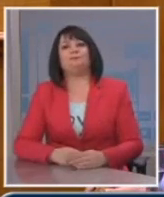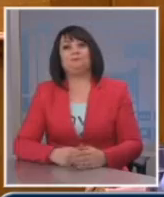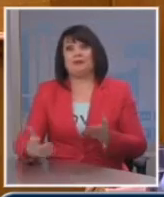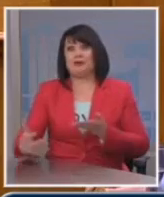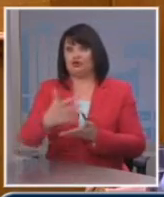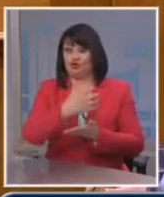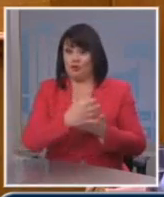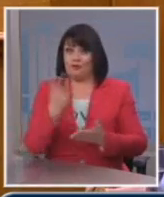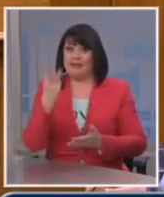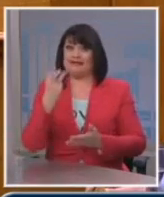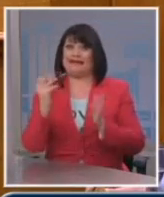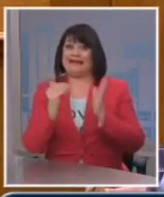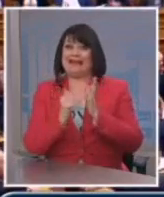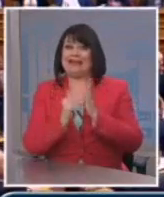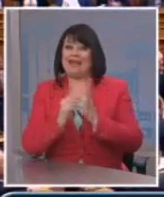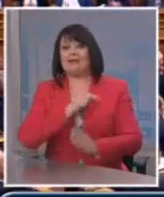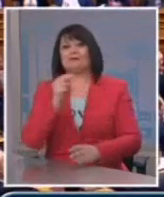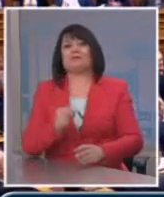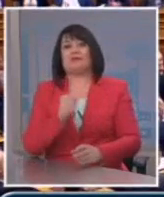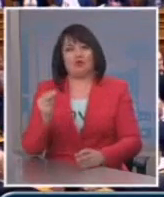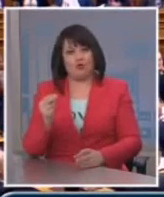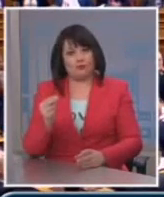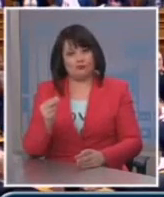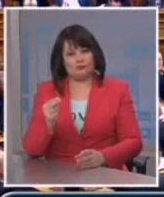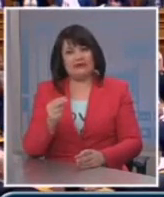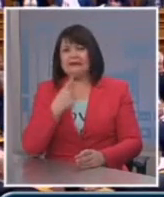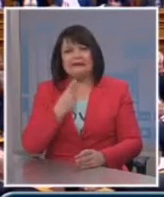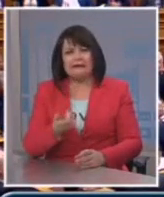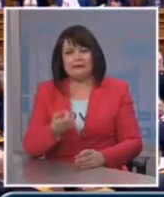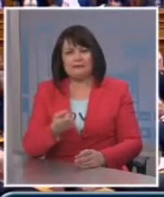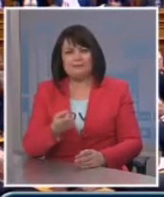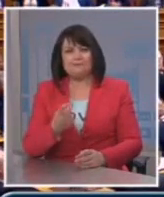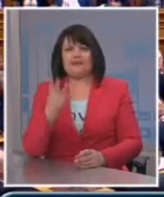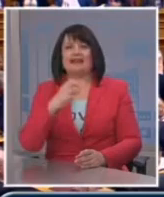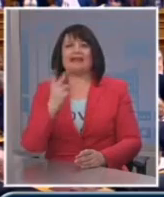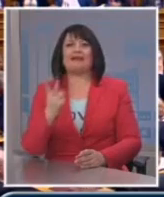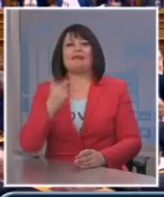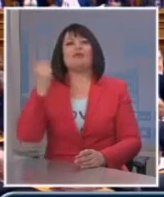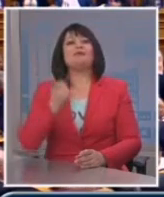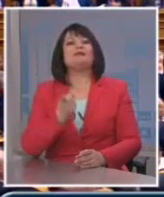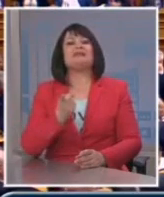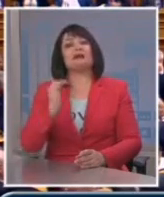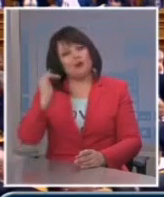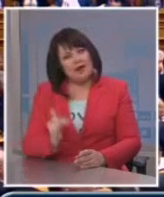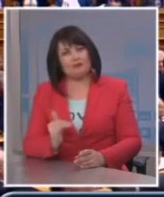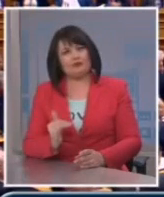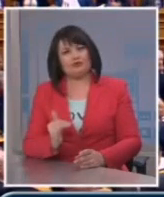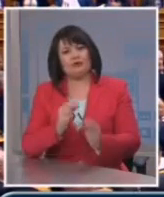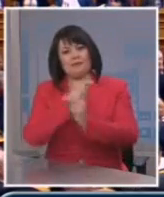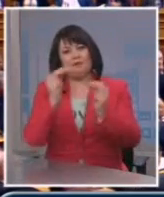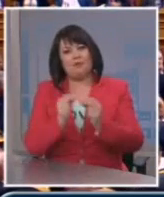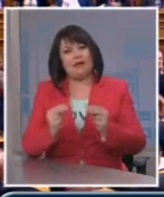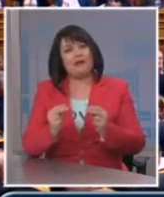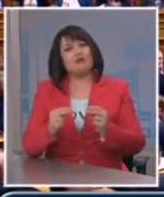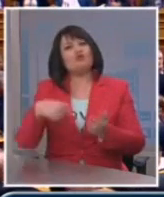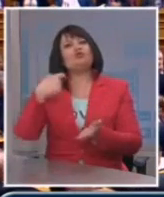εισόδημα 30.000 ευρώ προβλέπεται 32% έκπτωση, άρα η επιβάρησή